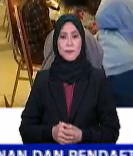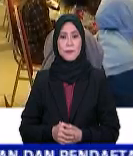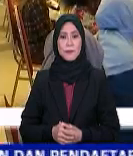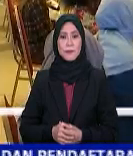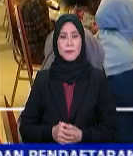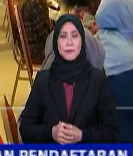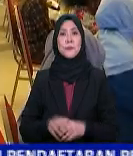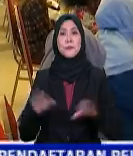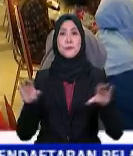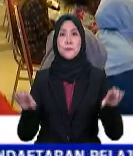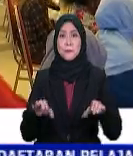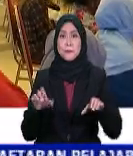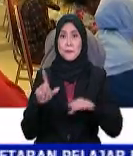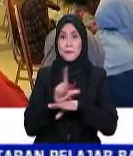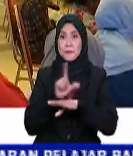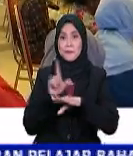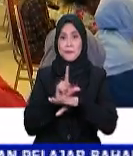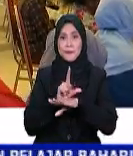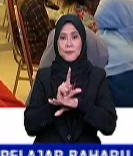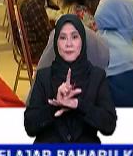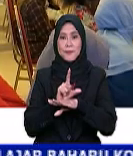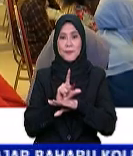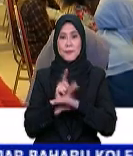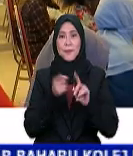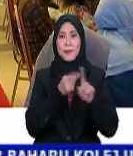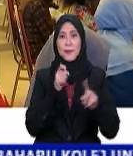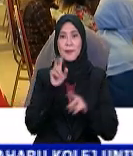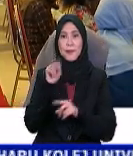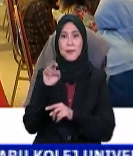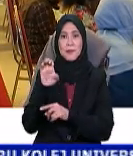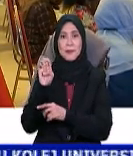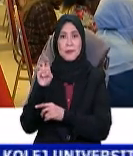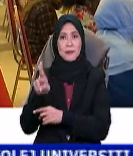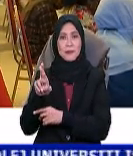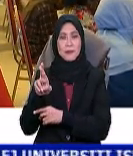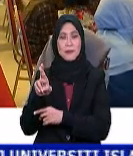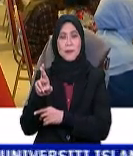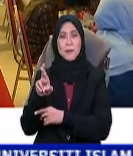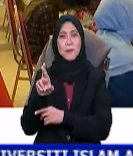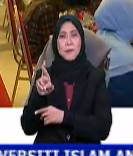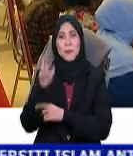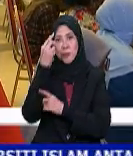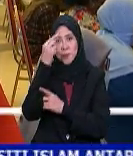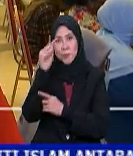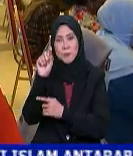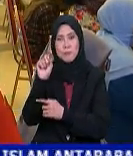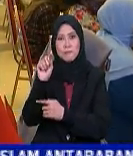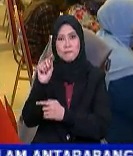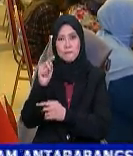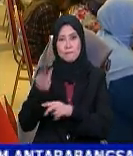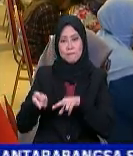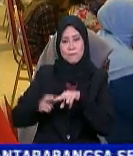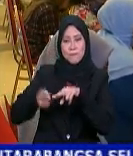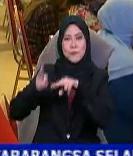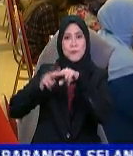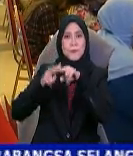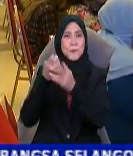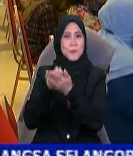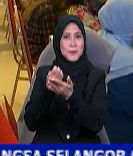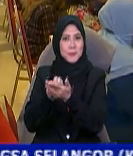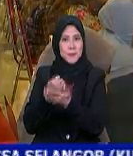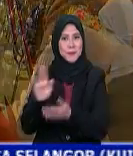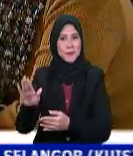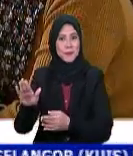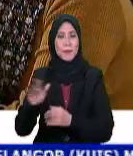Membuat latihan daripada pihak NCER ni untuk meningkatkan ekonomi mereka. Jadi kalau